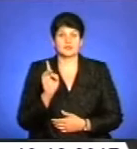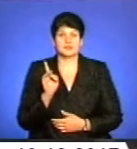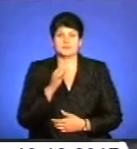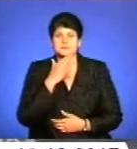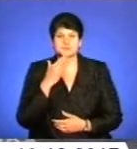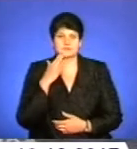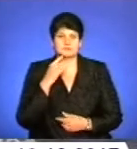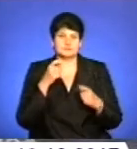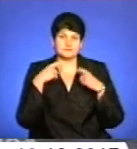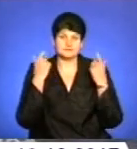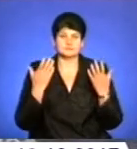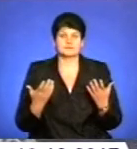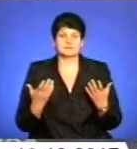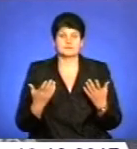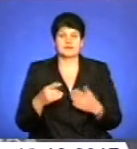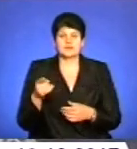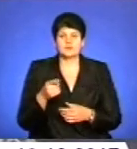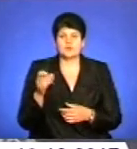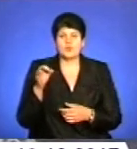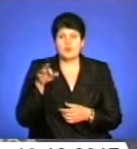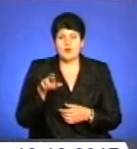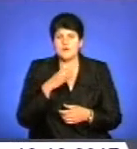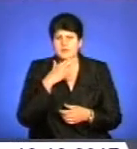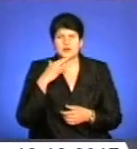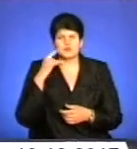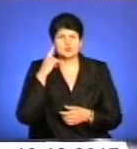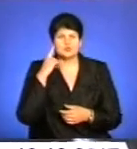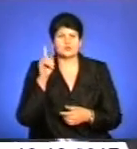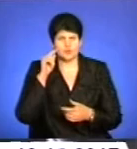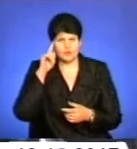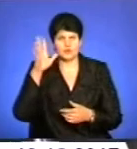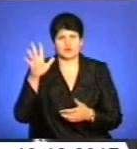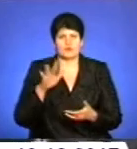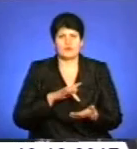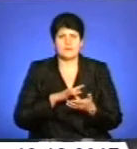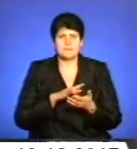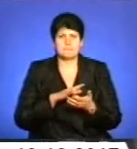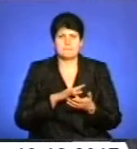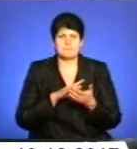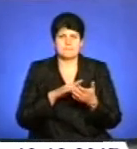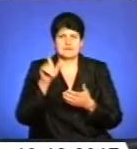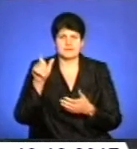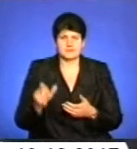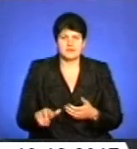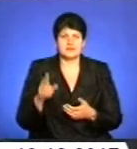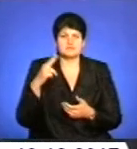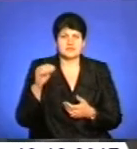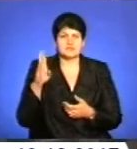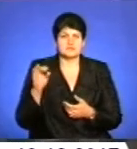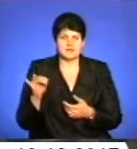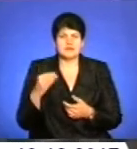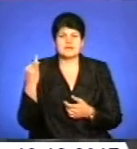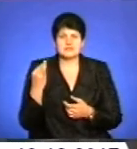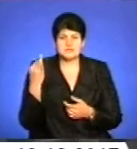позитивних емоцій. Тернополянка Оля багато чула про відомого в Україні мандрівника з особливими потребами Дмитра Щебетюка. Історія цієї